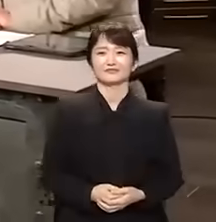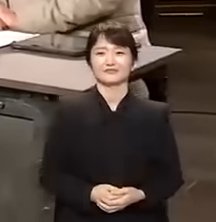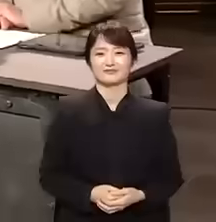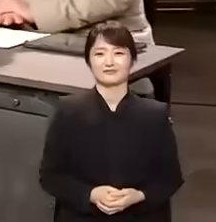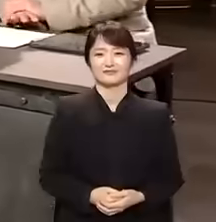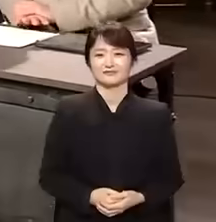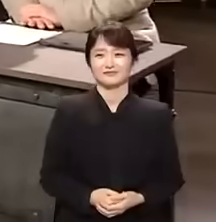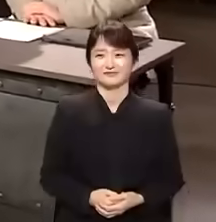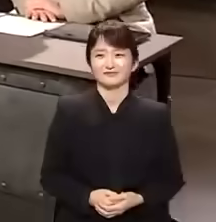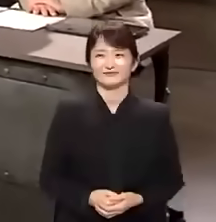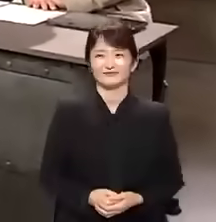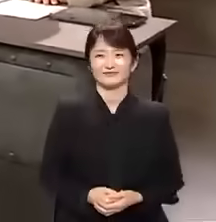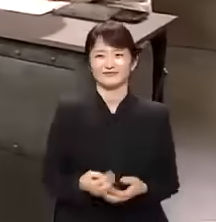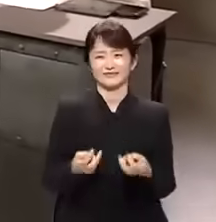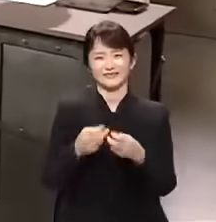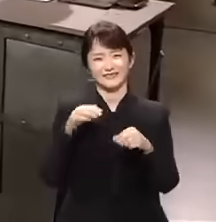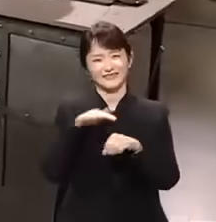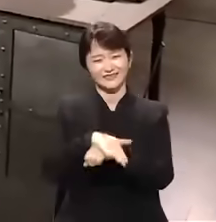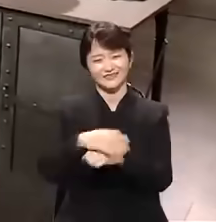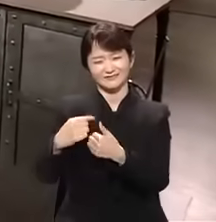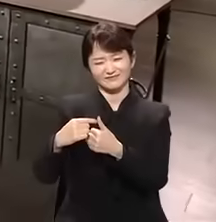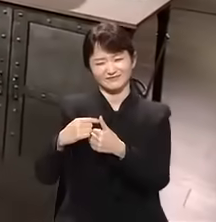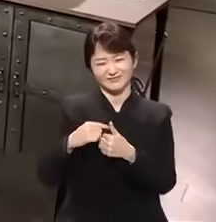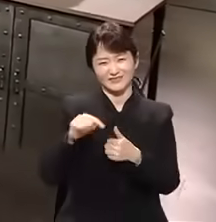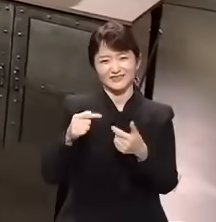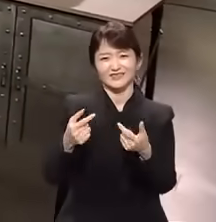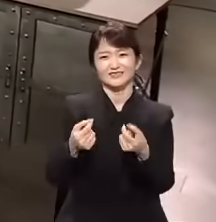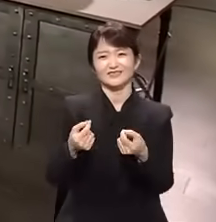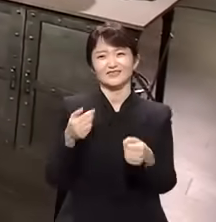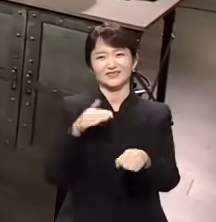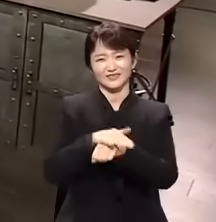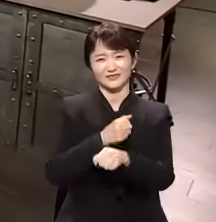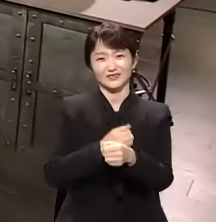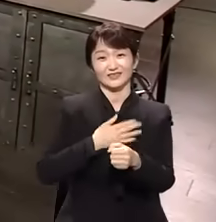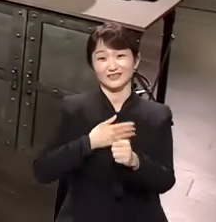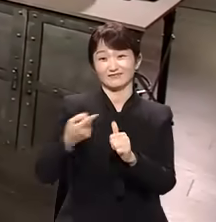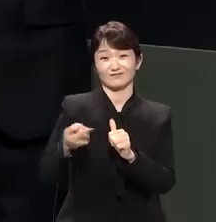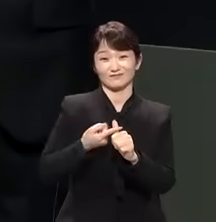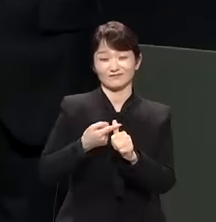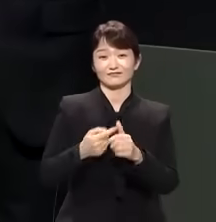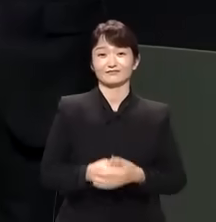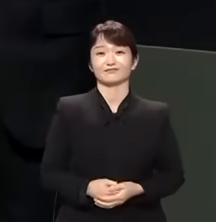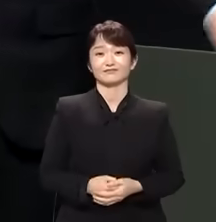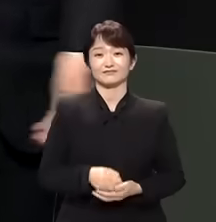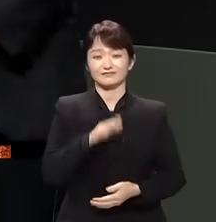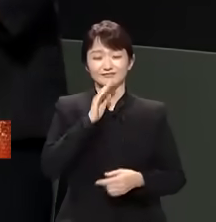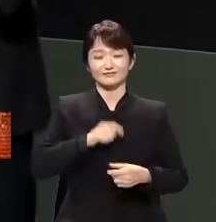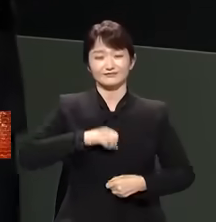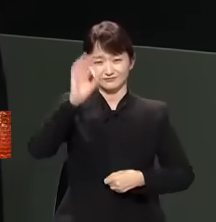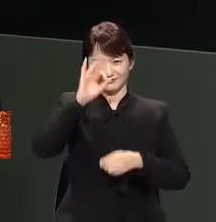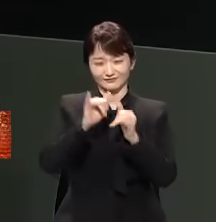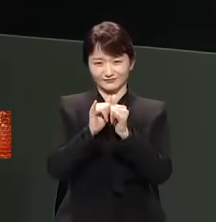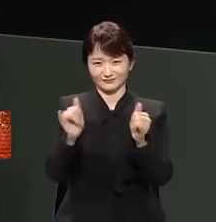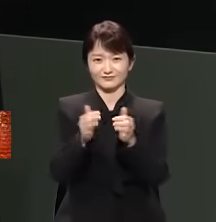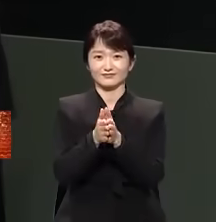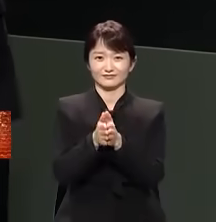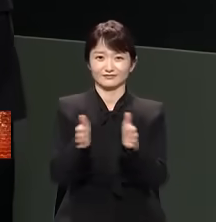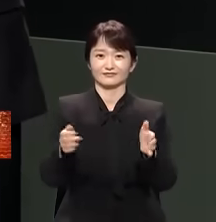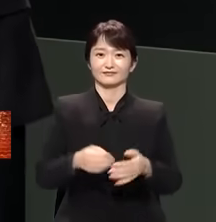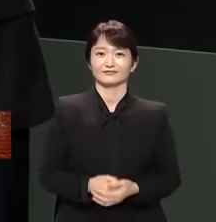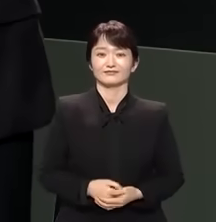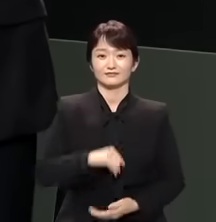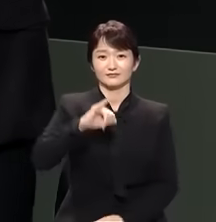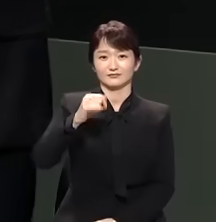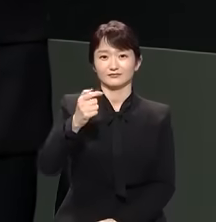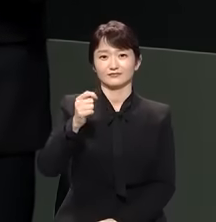이월 또 아또 이런 식으로 또 한번 제가 이러면 또 욕 엄청 먹습니다 제가 좋습니다 자 진실 추적자 사건 반장 시작합니다